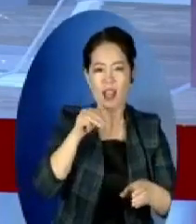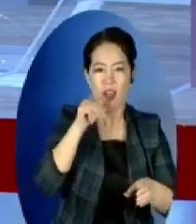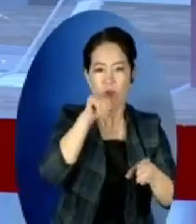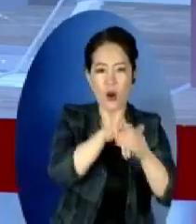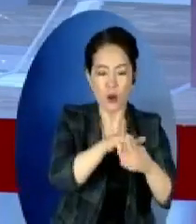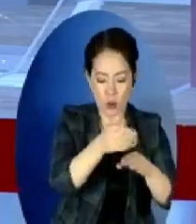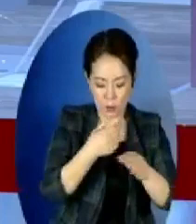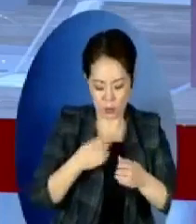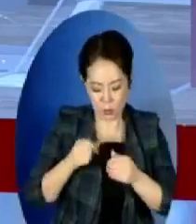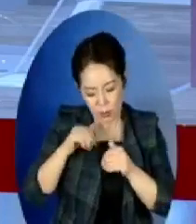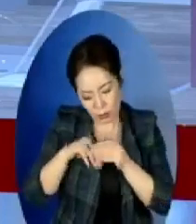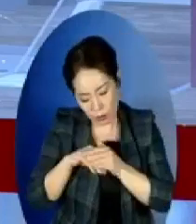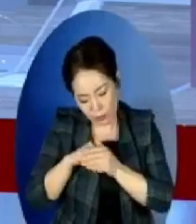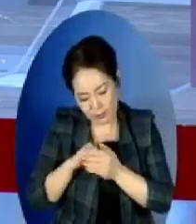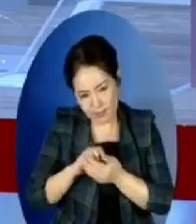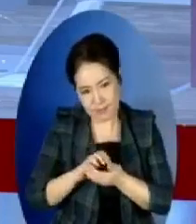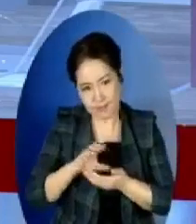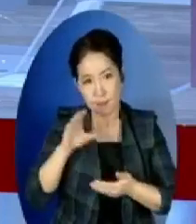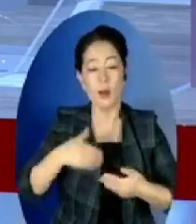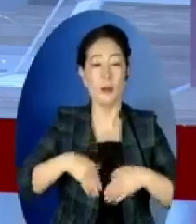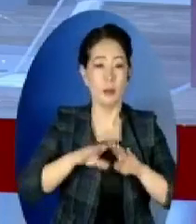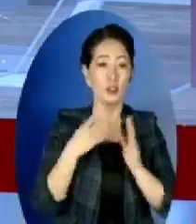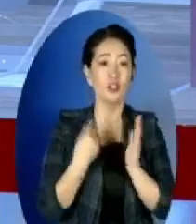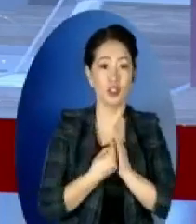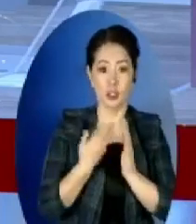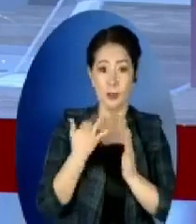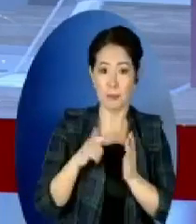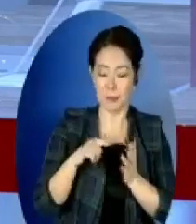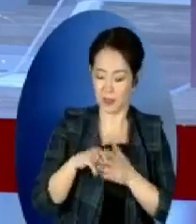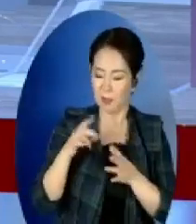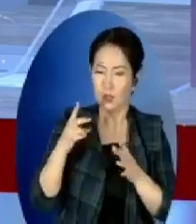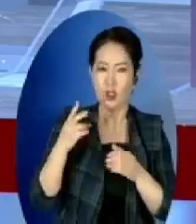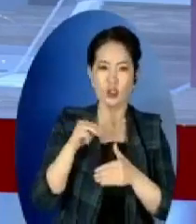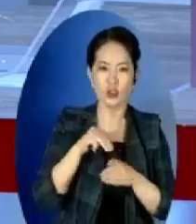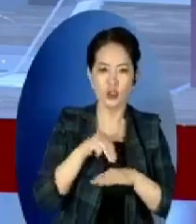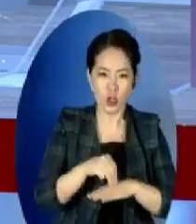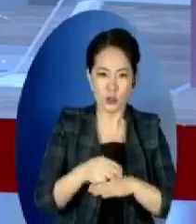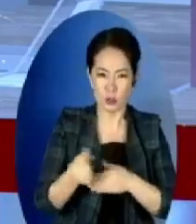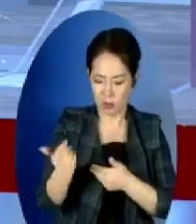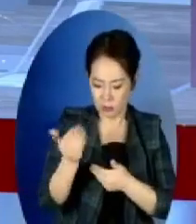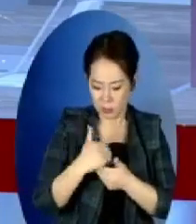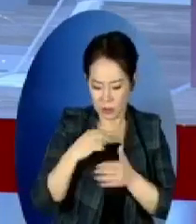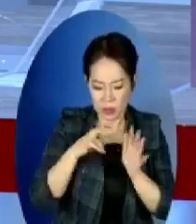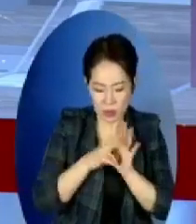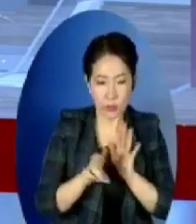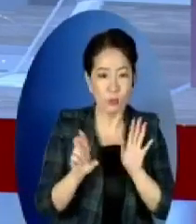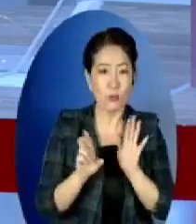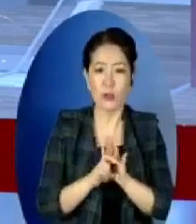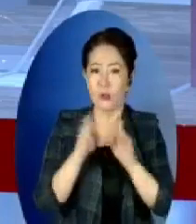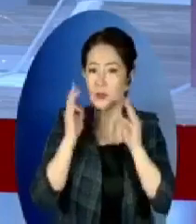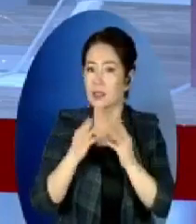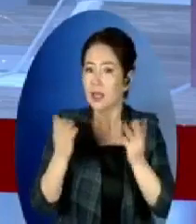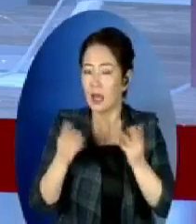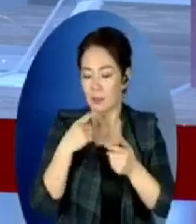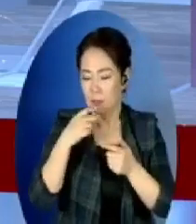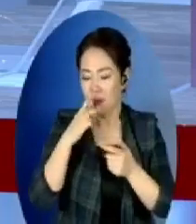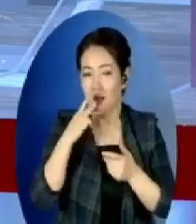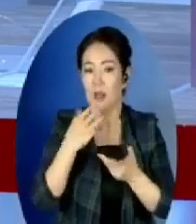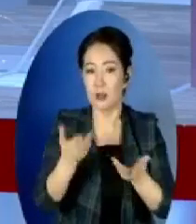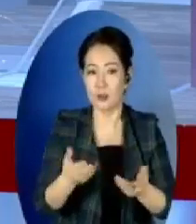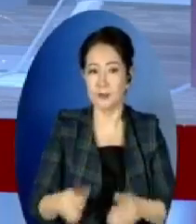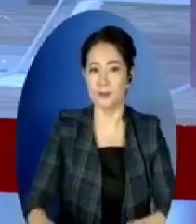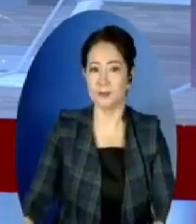хуримтлалын сан байгуулдаг жишээ байдаг байна. Манай дэм тогтолцоог нэвтрүүлэгч боломж болоо шийдлийн талаар дараах мэдээллийг бид бэлтгэлээ.